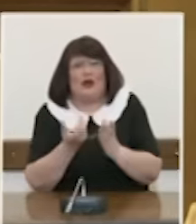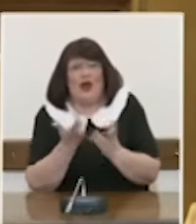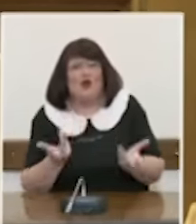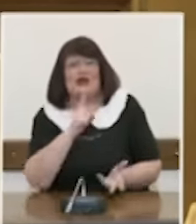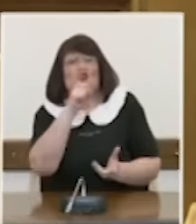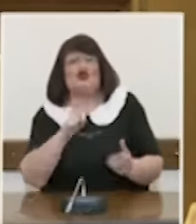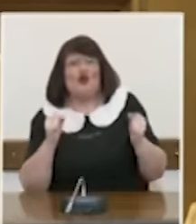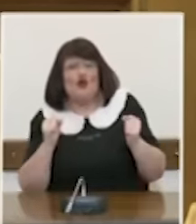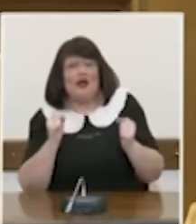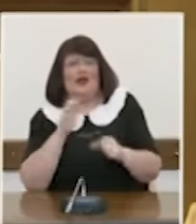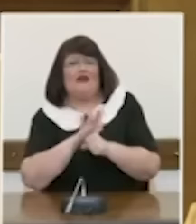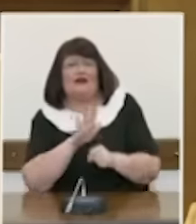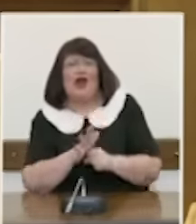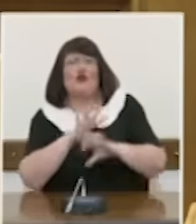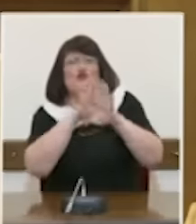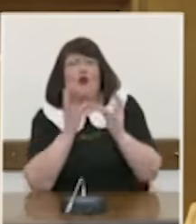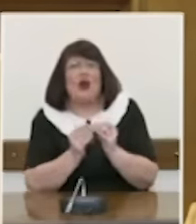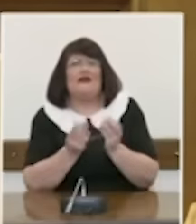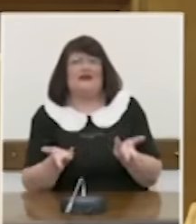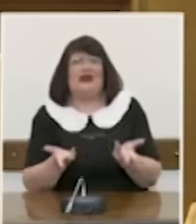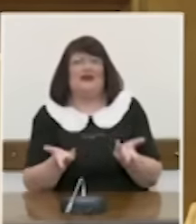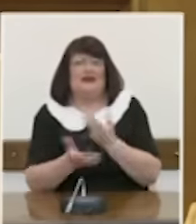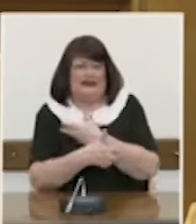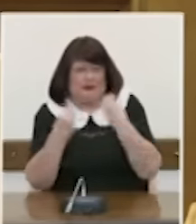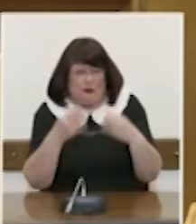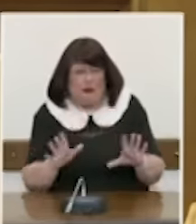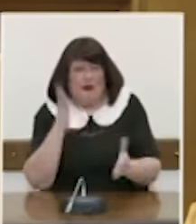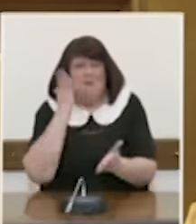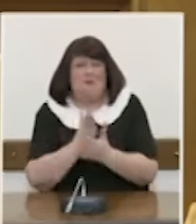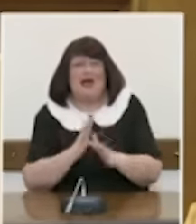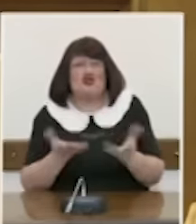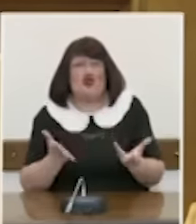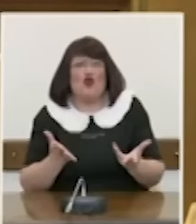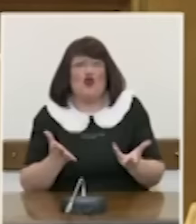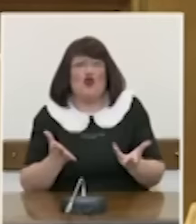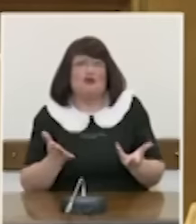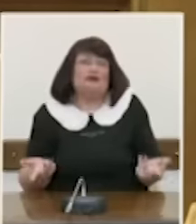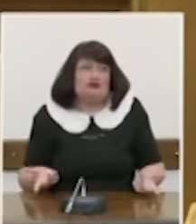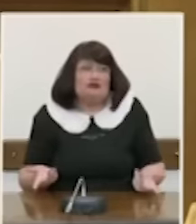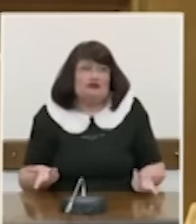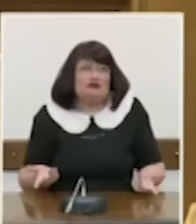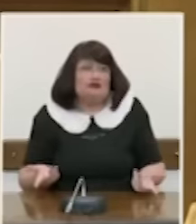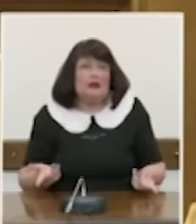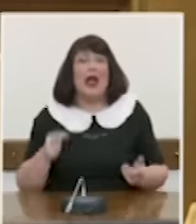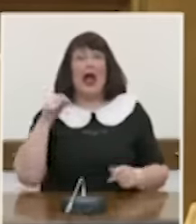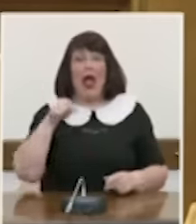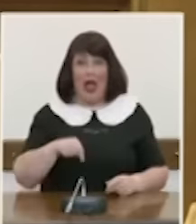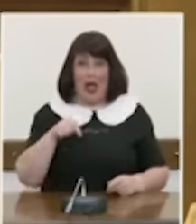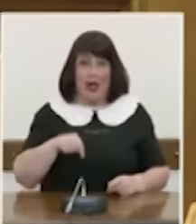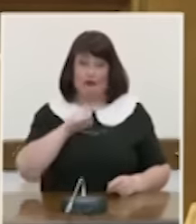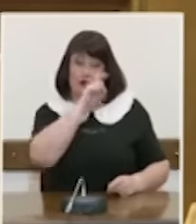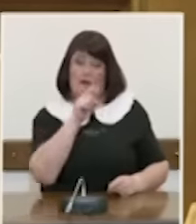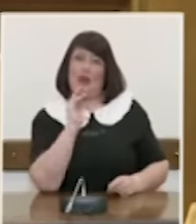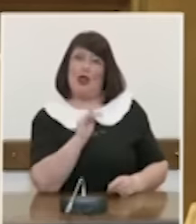λόγω όλων αυτών των άθλιων μέσων όρων της Ευρωπαϊκής Ένωσης. Αυτό είναι ένα ερώτημα